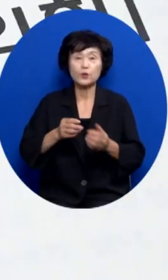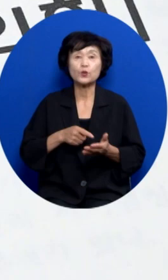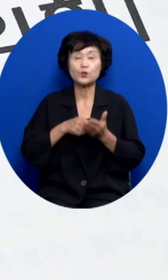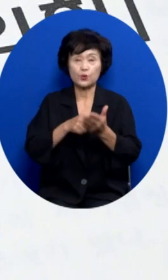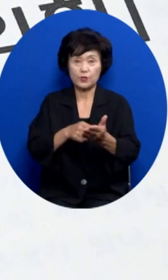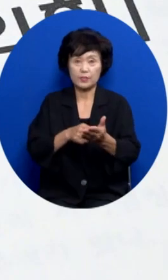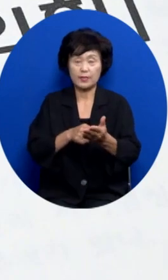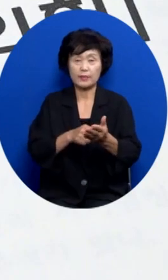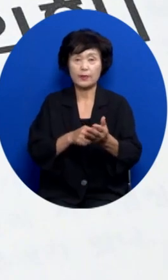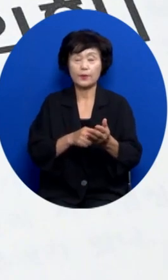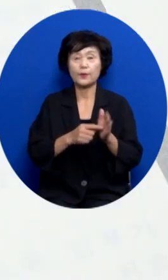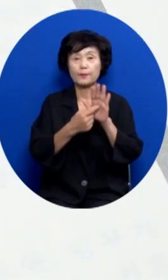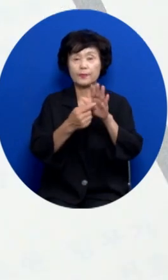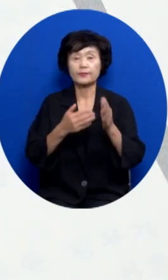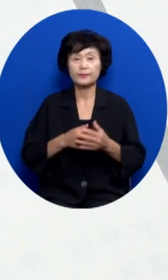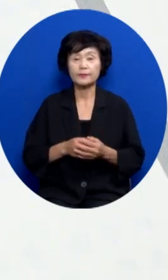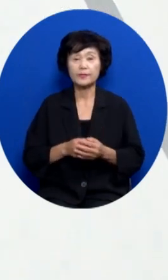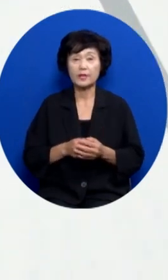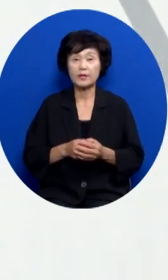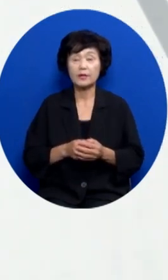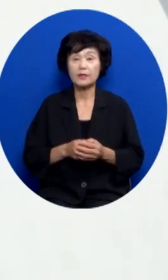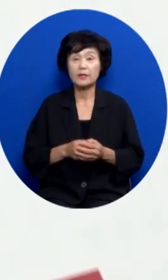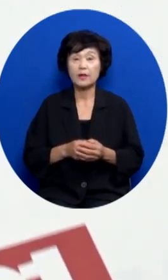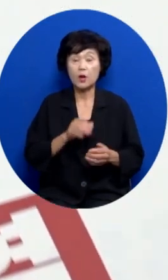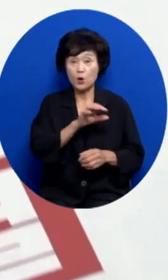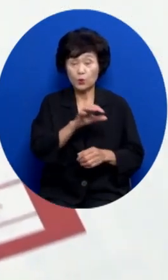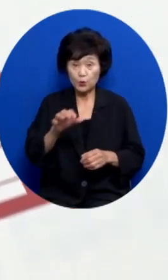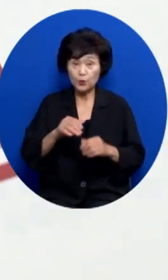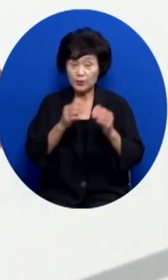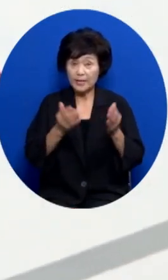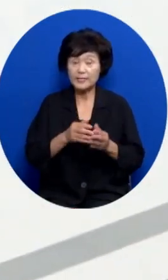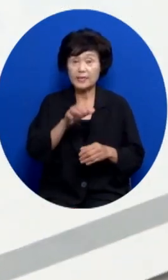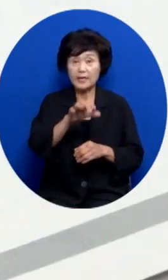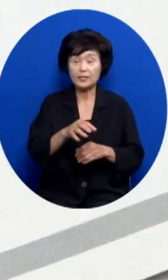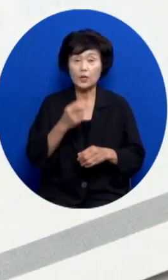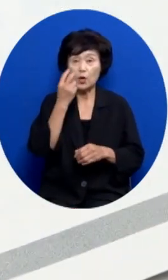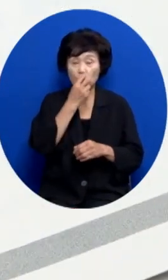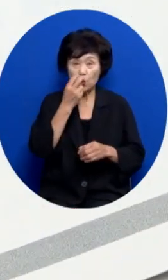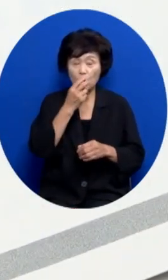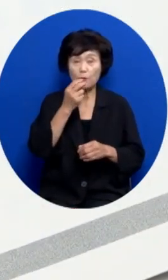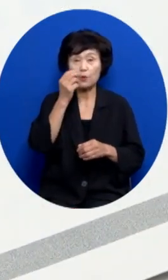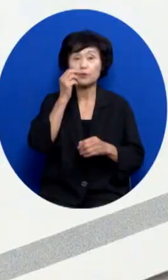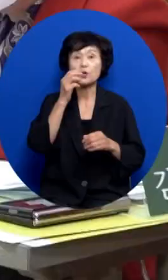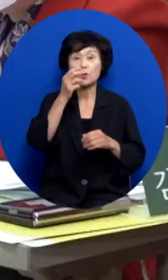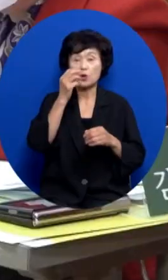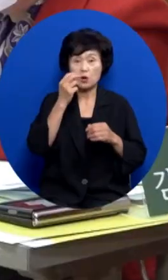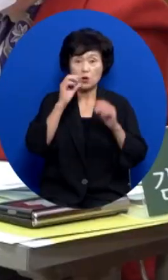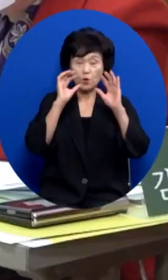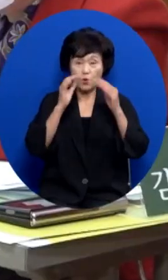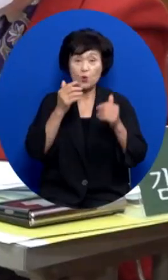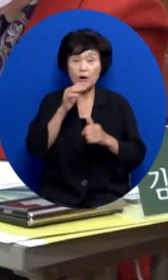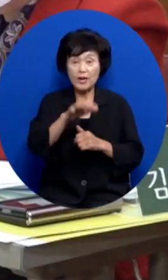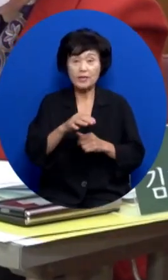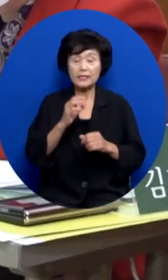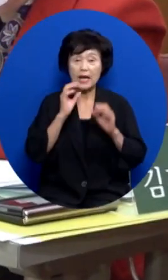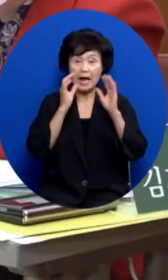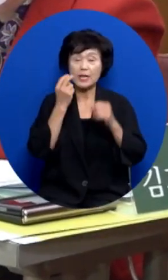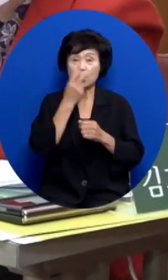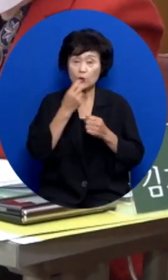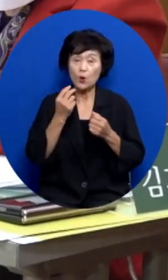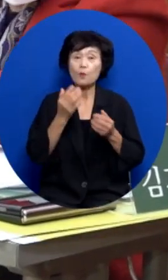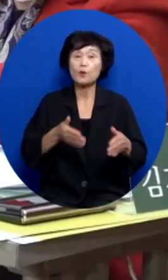요청한다고 밝혔습니다. 기공협과 한교총이 제안한 정책에는 돌봄 국가 책임제 실현을 위한 아동 돌봄청